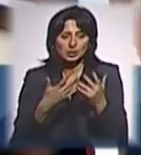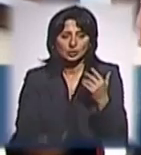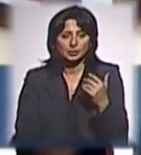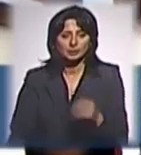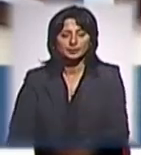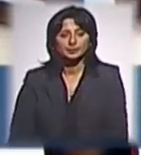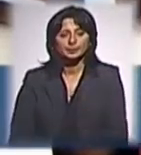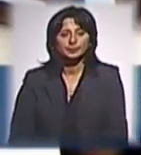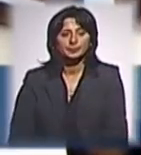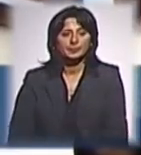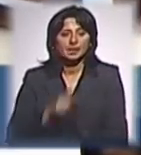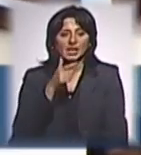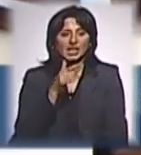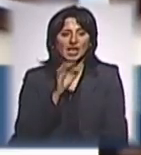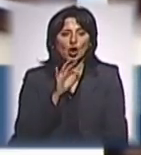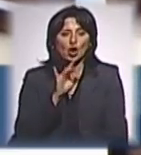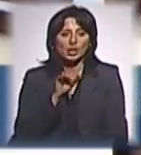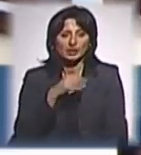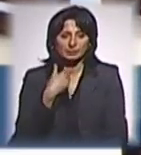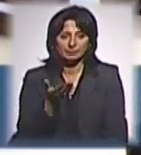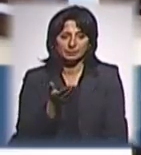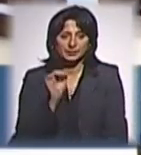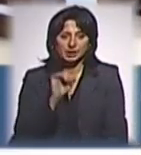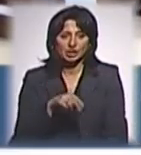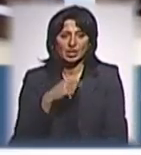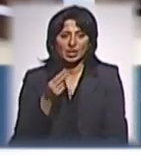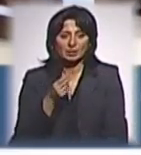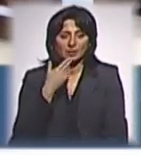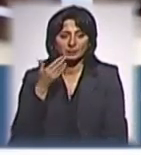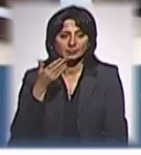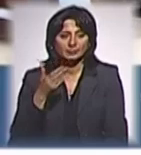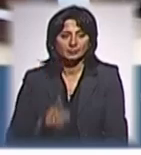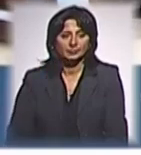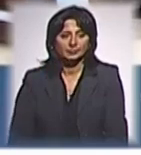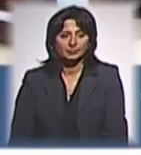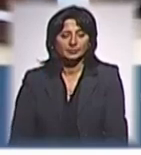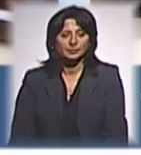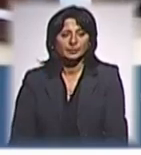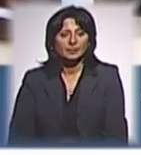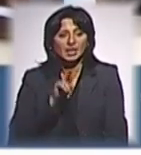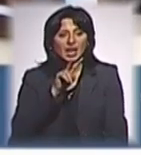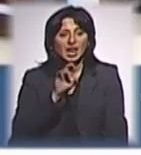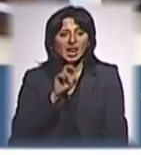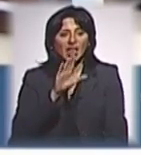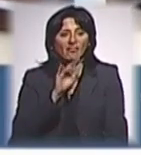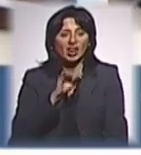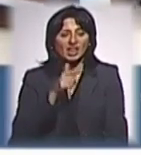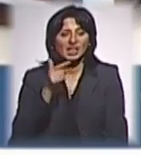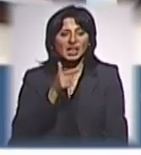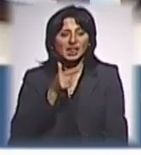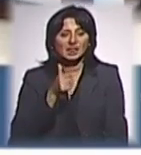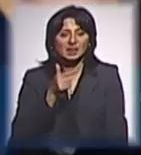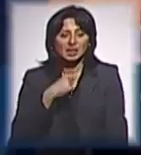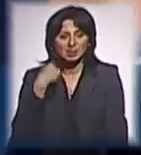შემდეგ. კარგით, მადლობთ და გიორგი თავდგირიძესაც მივცეთ საშუალება, რომ გვიპასუხოს. ლევანი, მინდა ვთქვა, რომ ლევანი გლდანის კენტებში